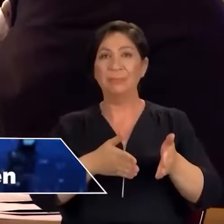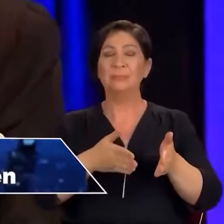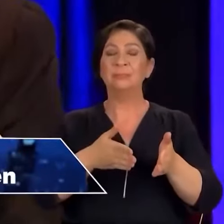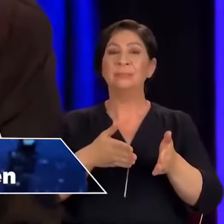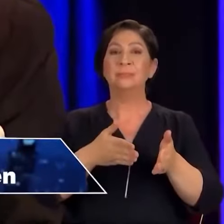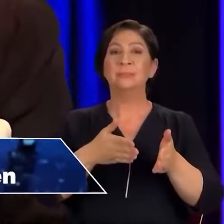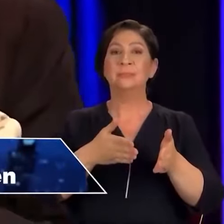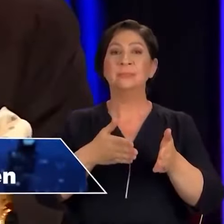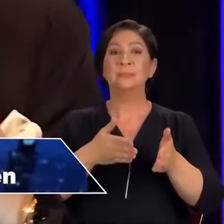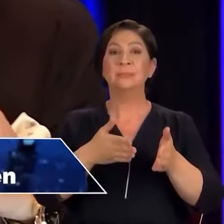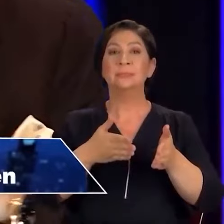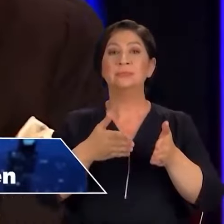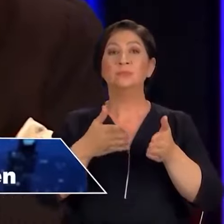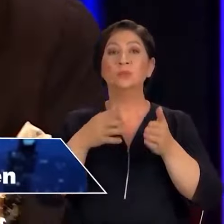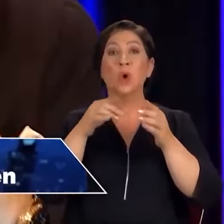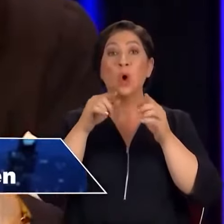Ve